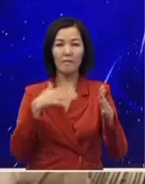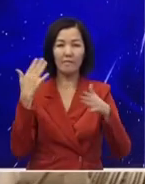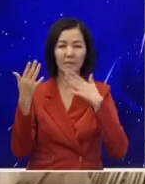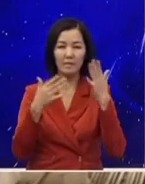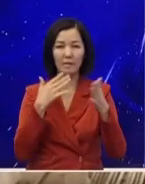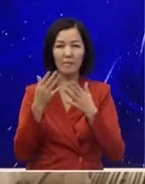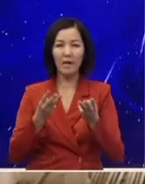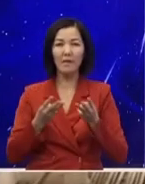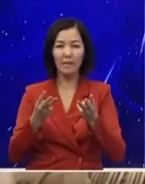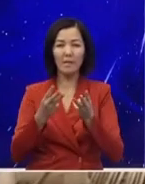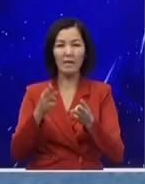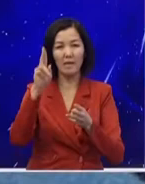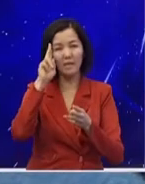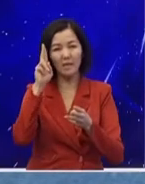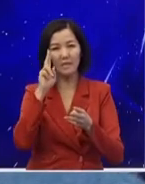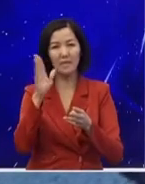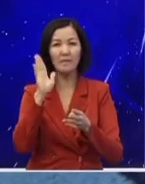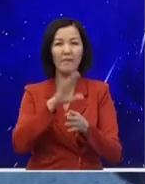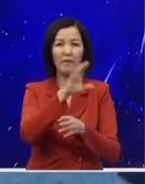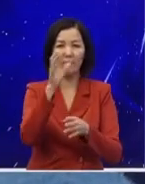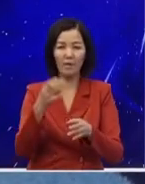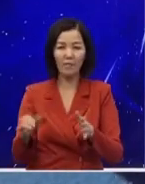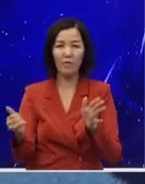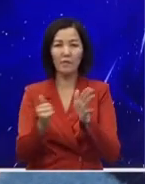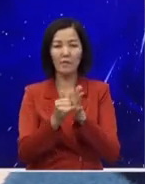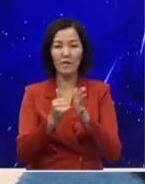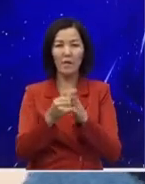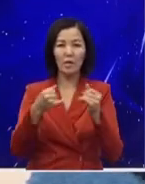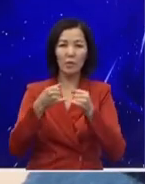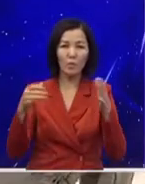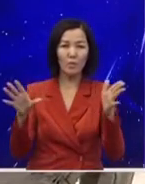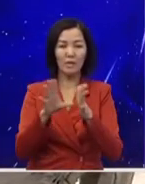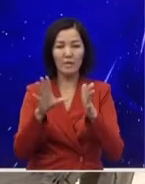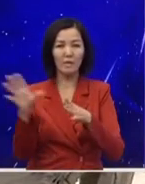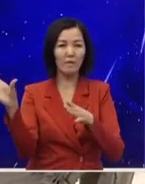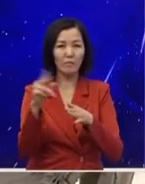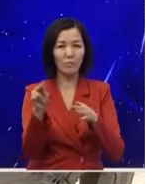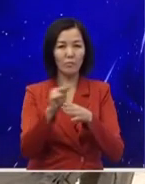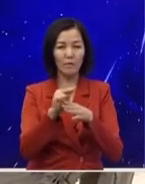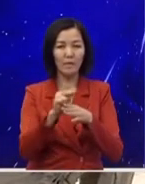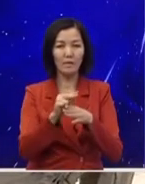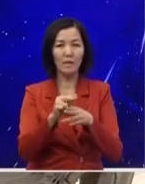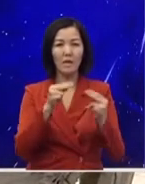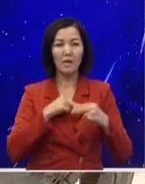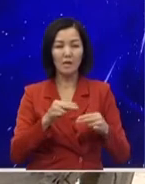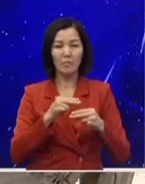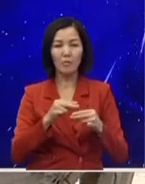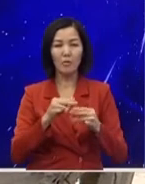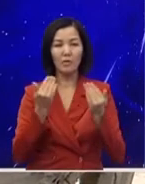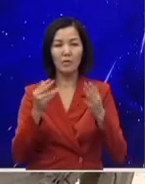отопления, канализации, водопровода, также слаботочки. На сегодняшний день работы почти в этом блоке